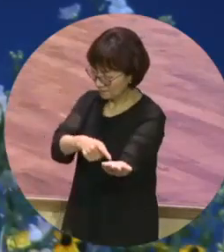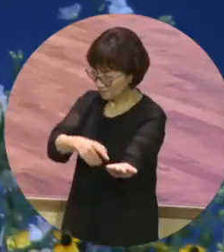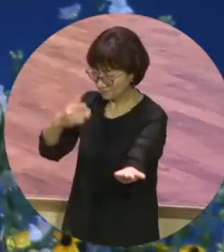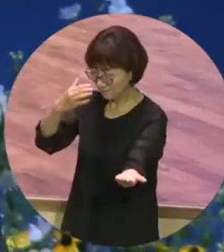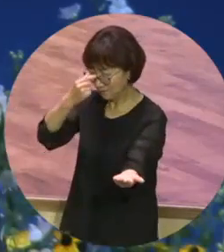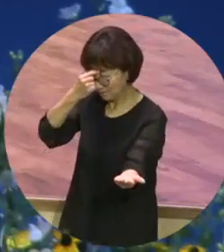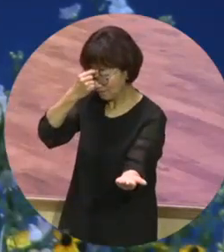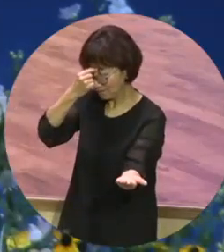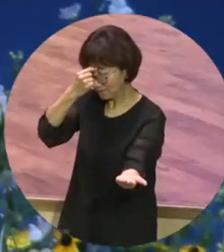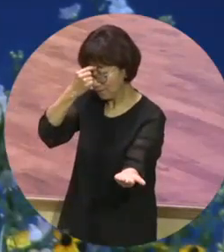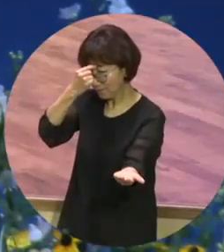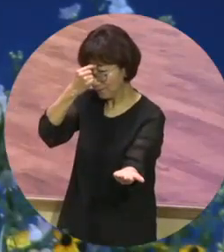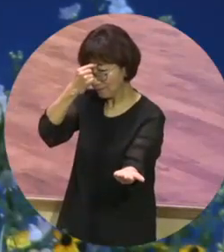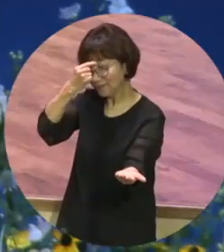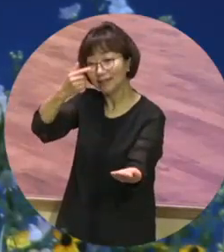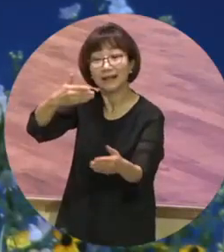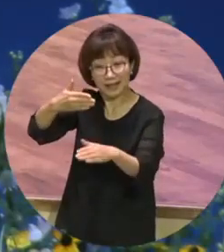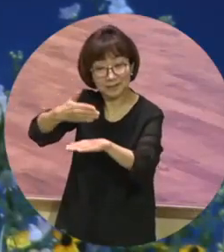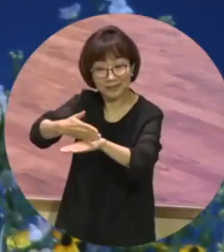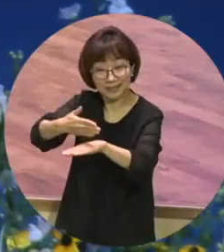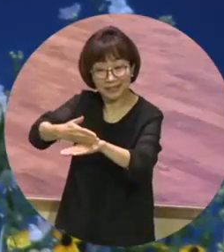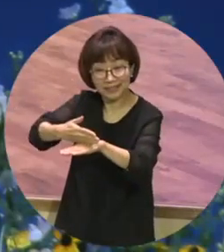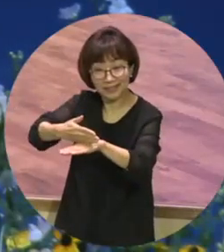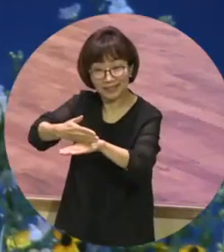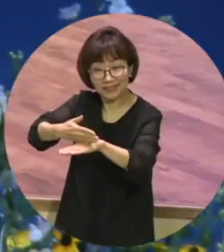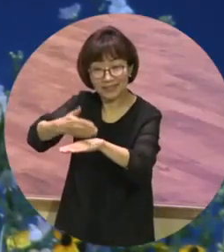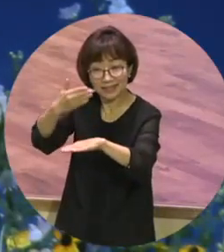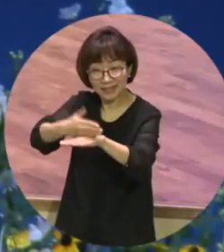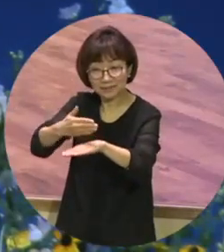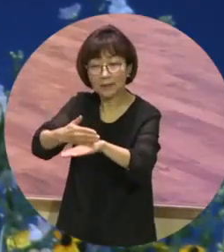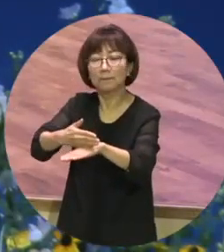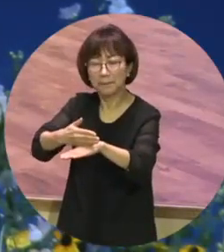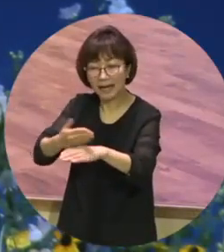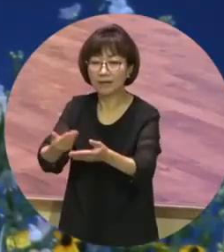진심으로 감사하는 그런 축사예요.